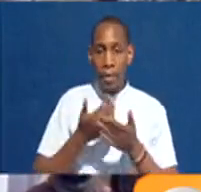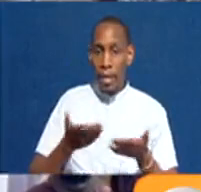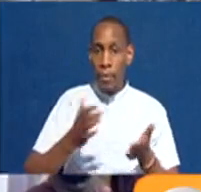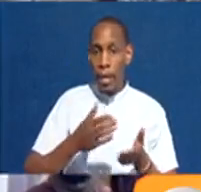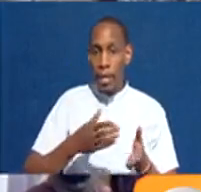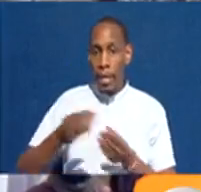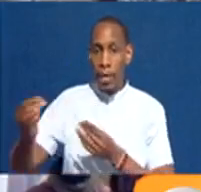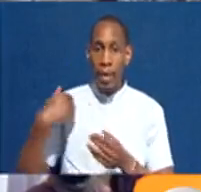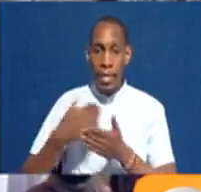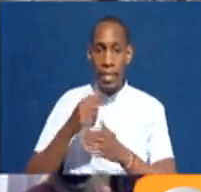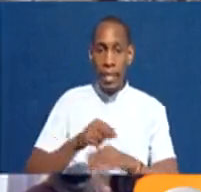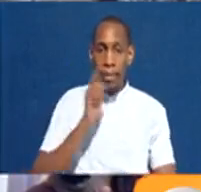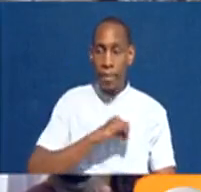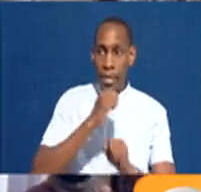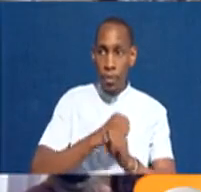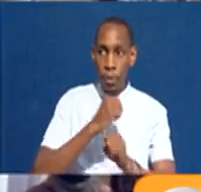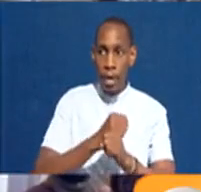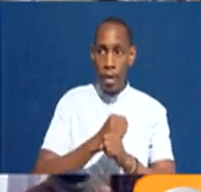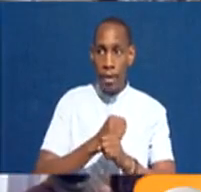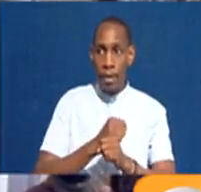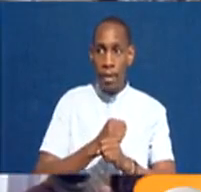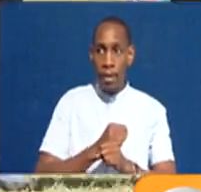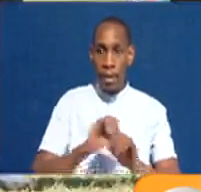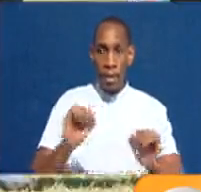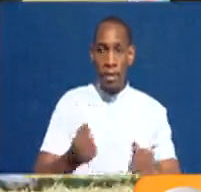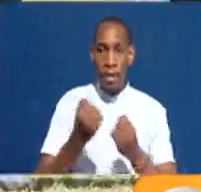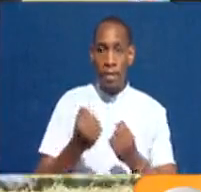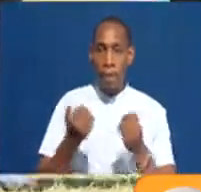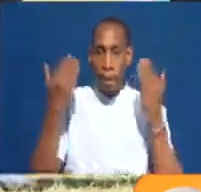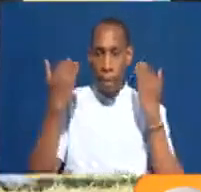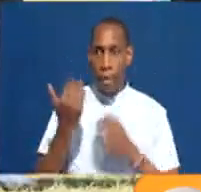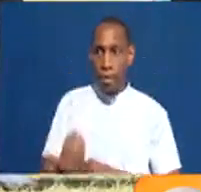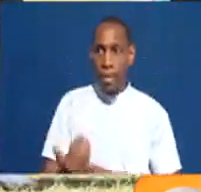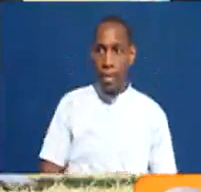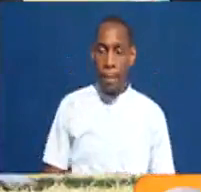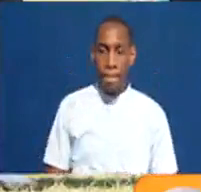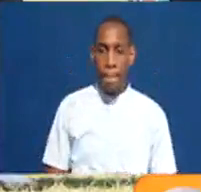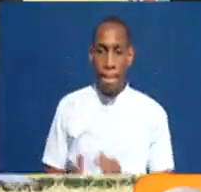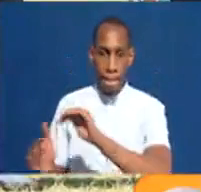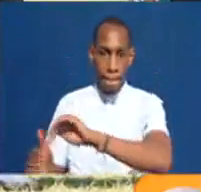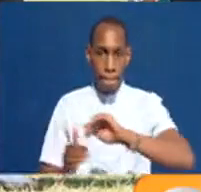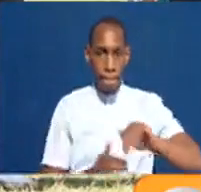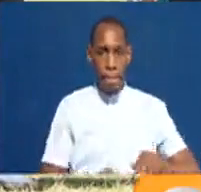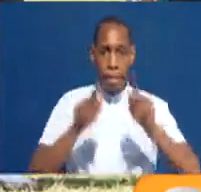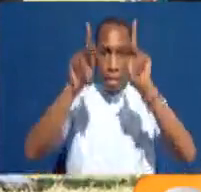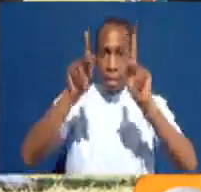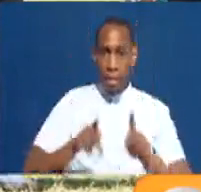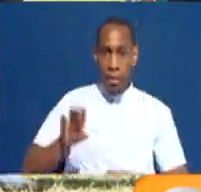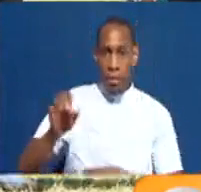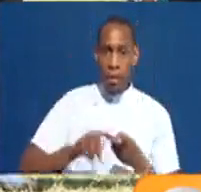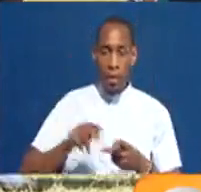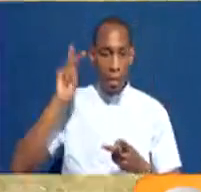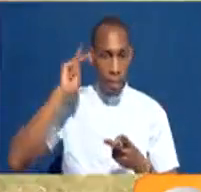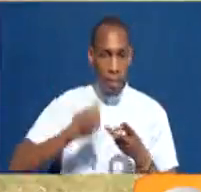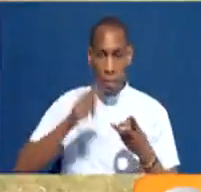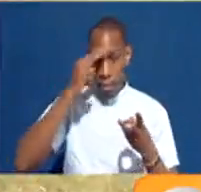ninaenda mpaka nikamilishe kazi ya kuokolea mtoto wa Meru. Katika kaunti za Kisumu, Kisii,